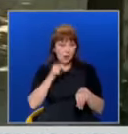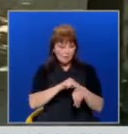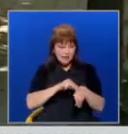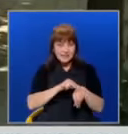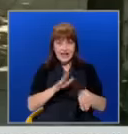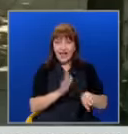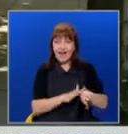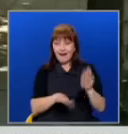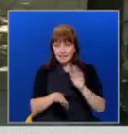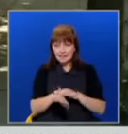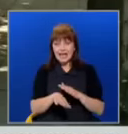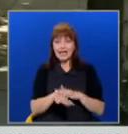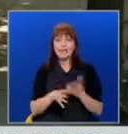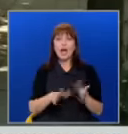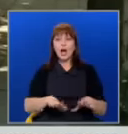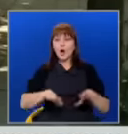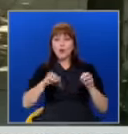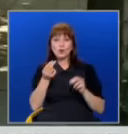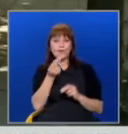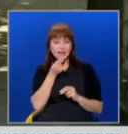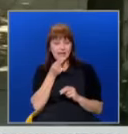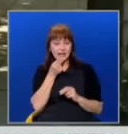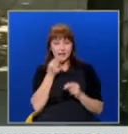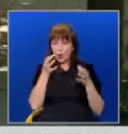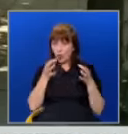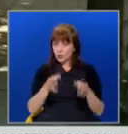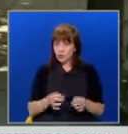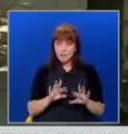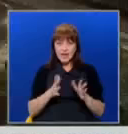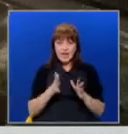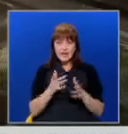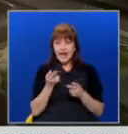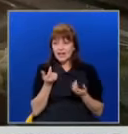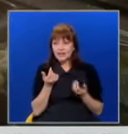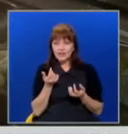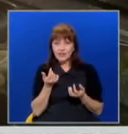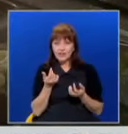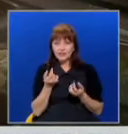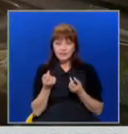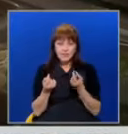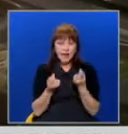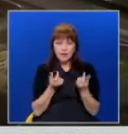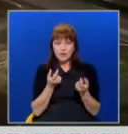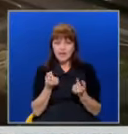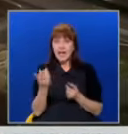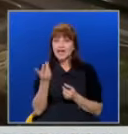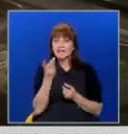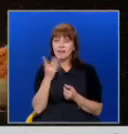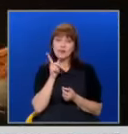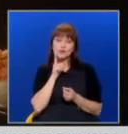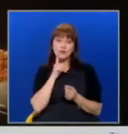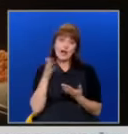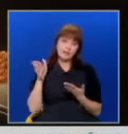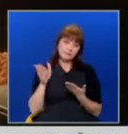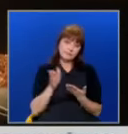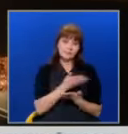персонала, нито от готовата за консумация храна установихме някакви микроорганизми. Трима човека от персонала са отстранени от работа,